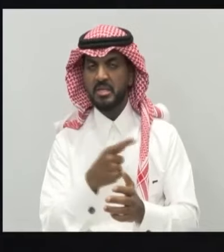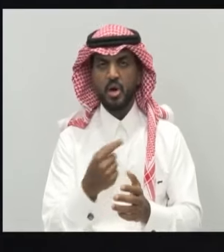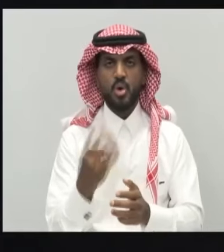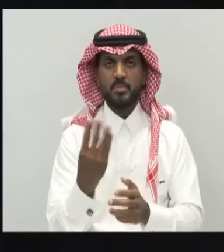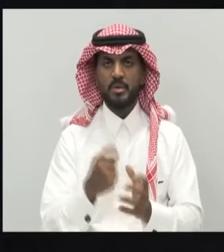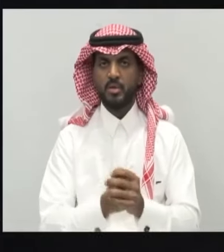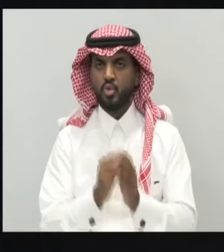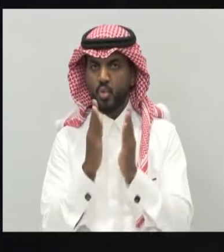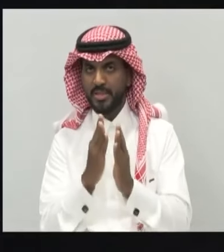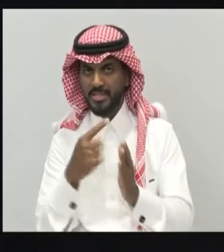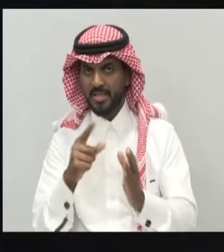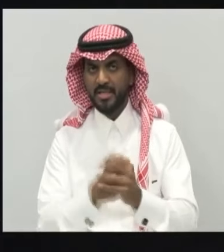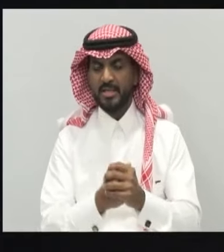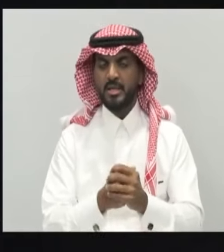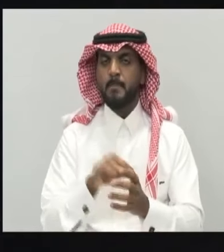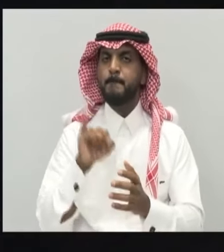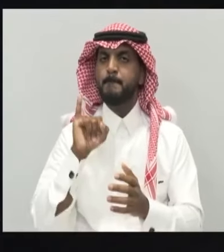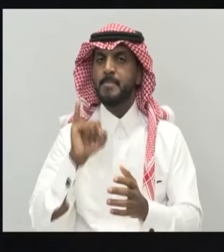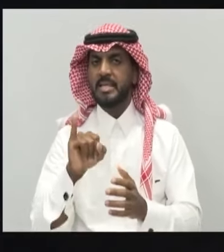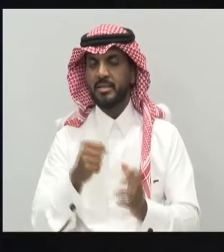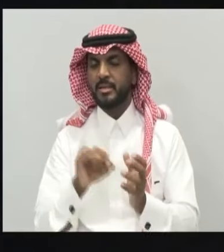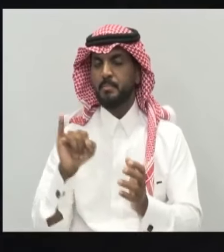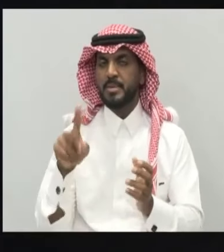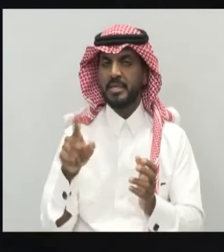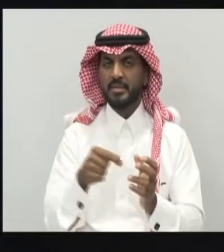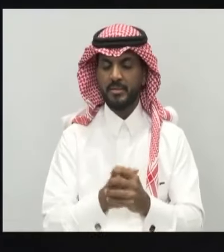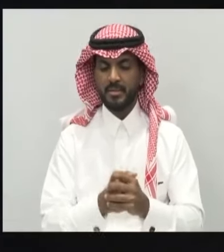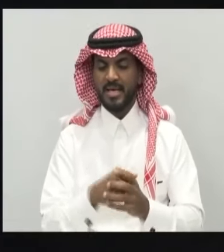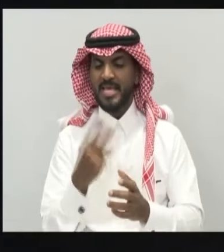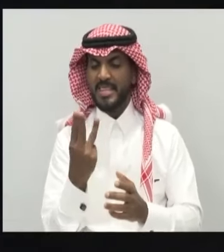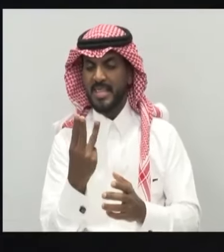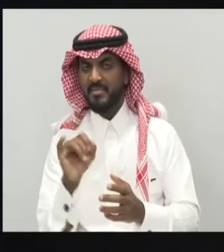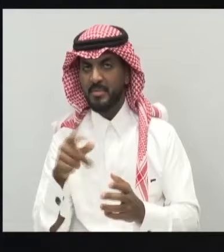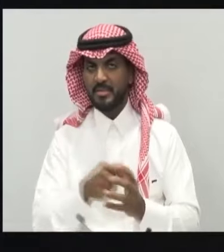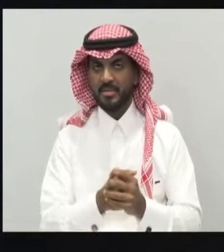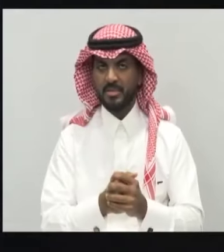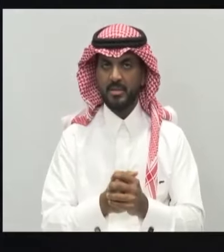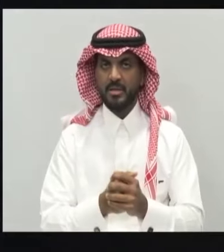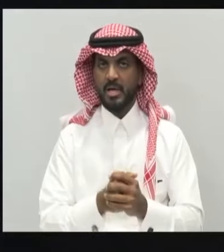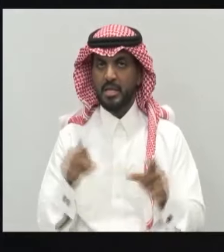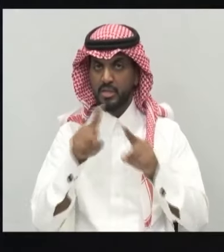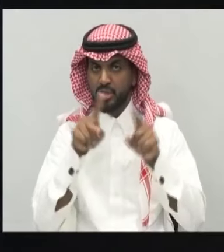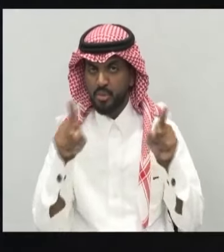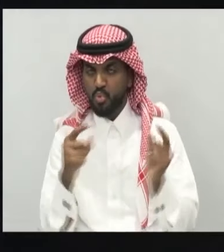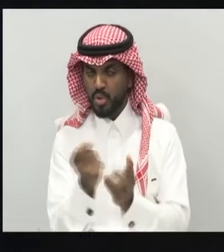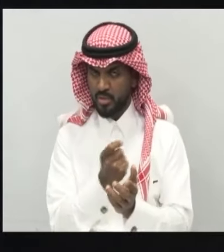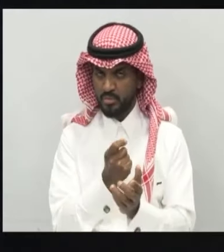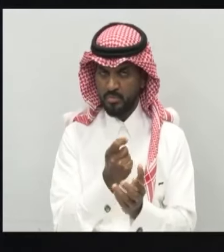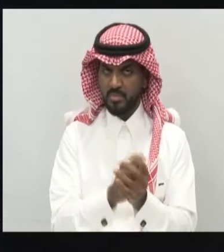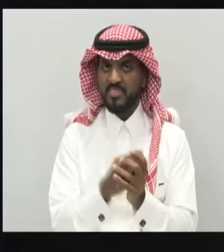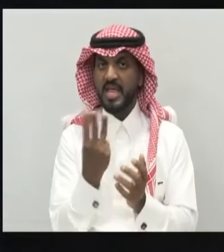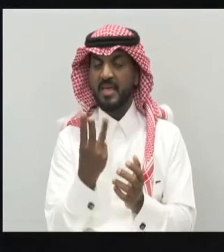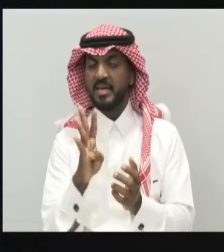الوحده المناسبه ما هي المتر صح ولا لا اذا 3 متر معقوله ولكن هل السبوره 3 ك